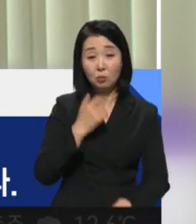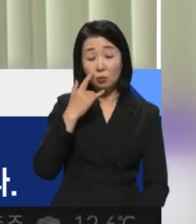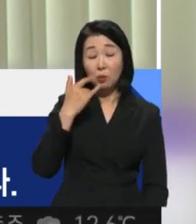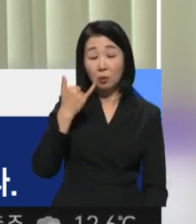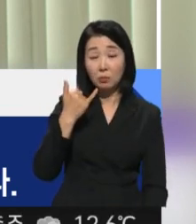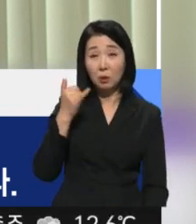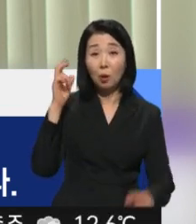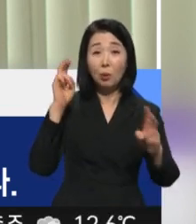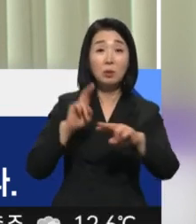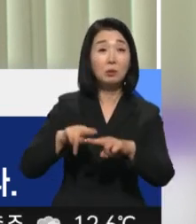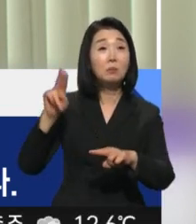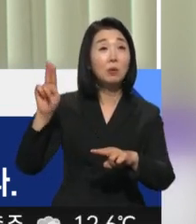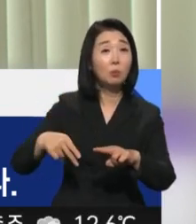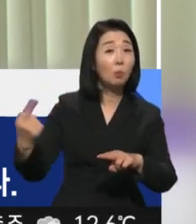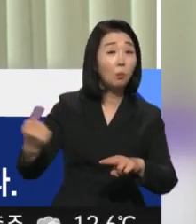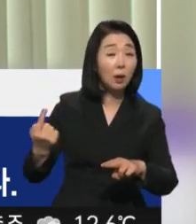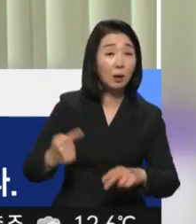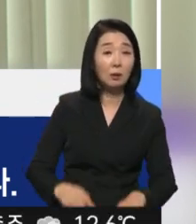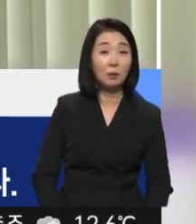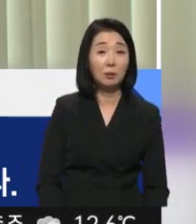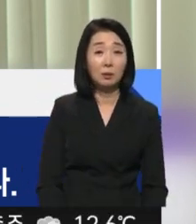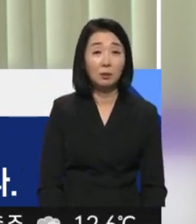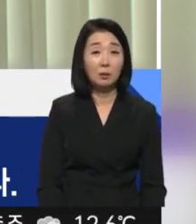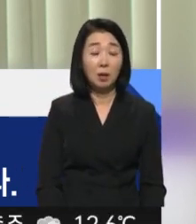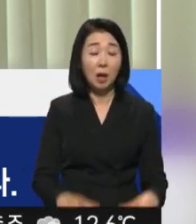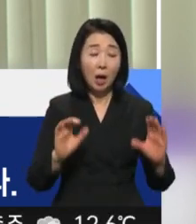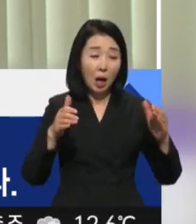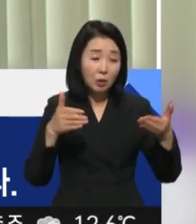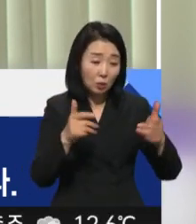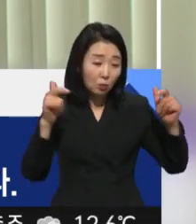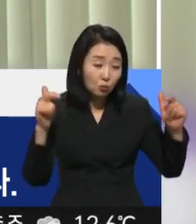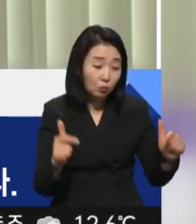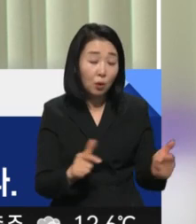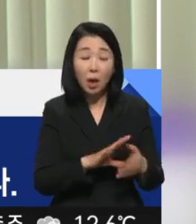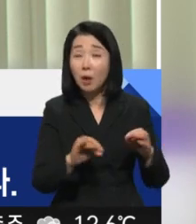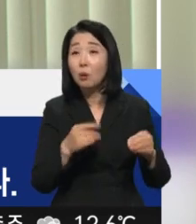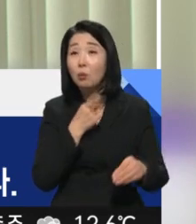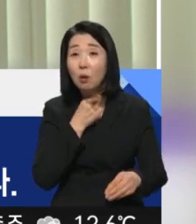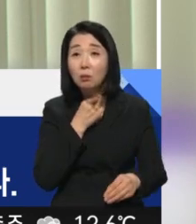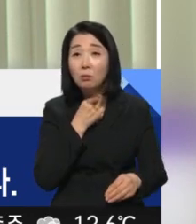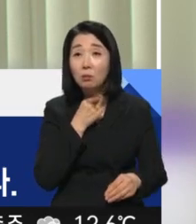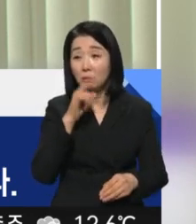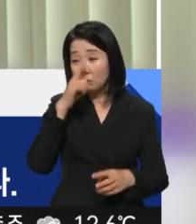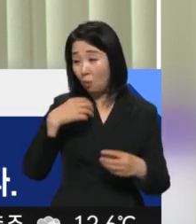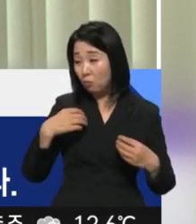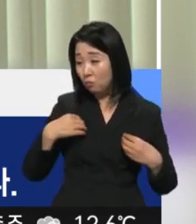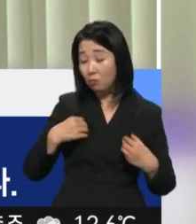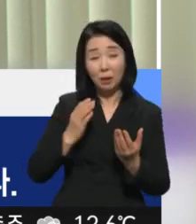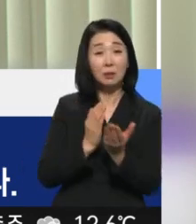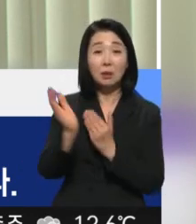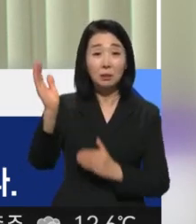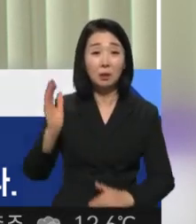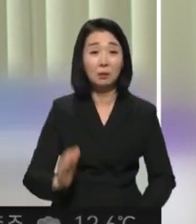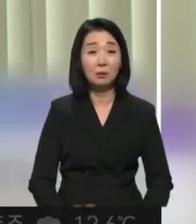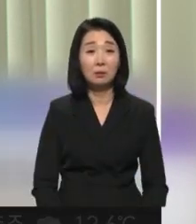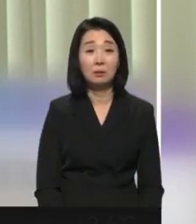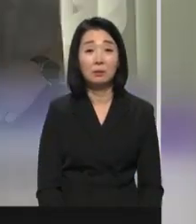직장을 그만두는 일이 벌어집니다. 저출생 문제 해결하겠다는 정부로서는 할 수 없는 정책이라고 생각합니다.